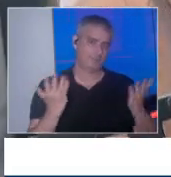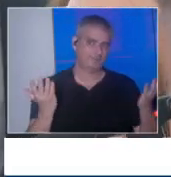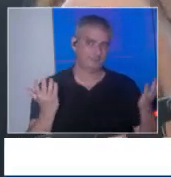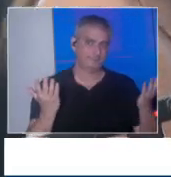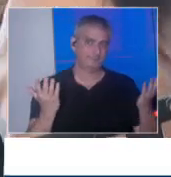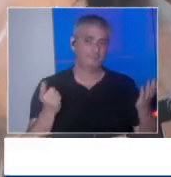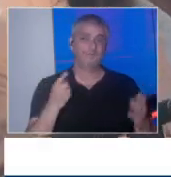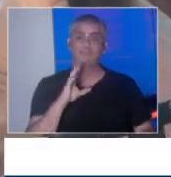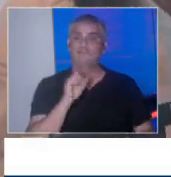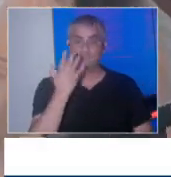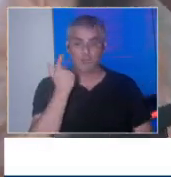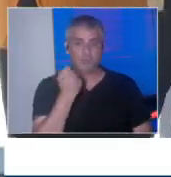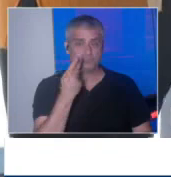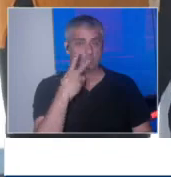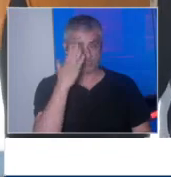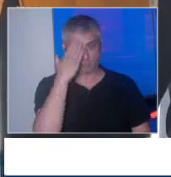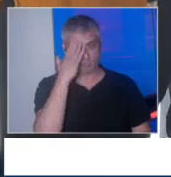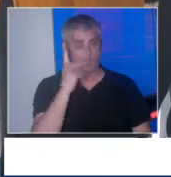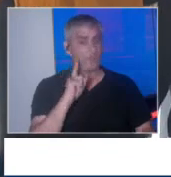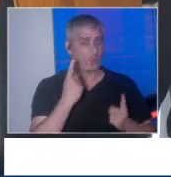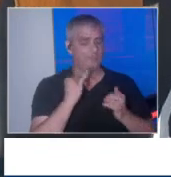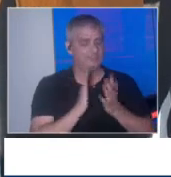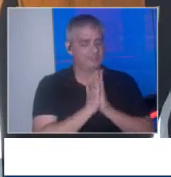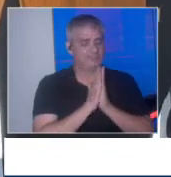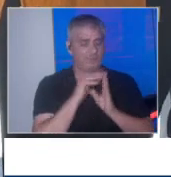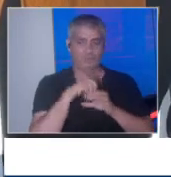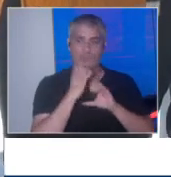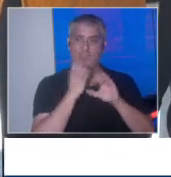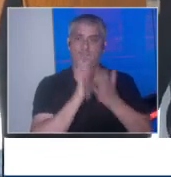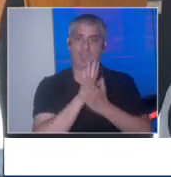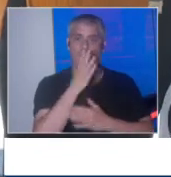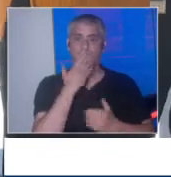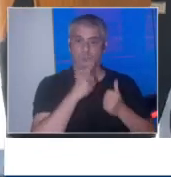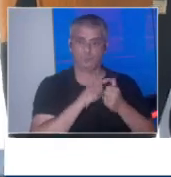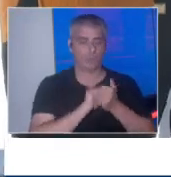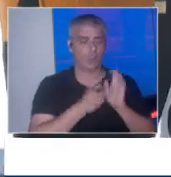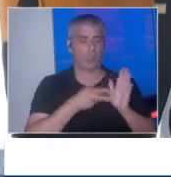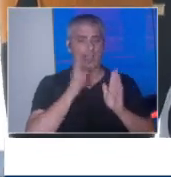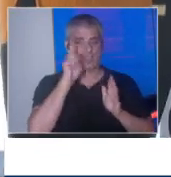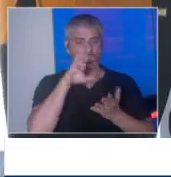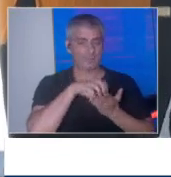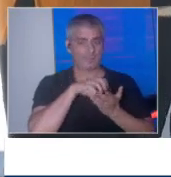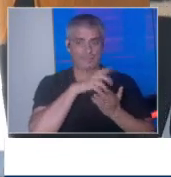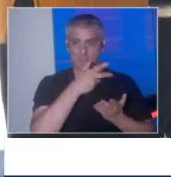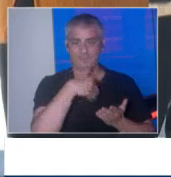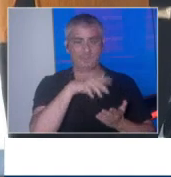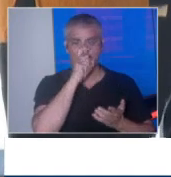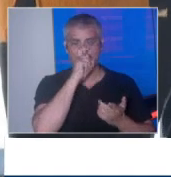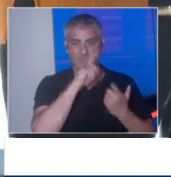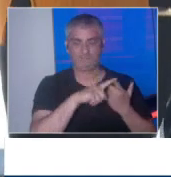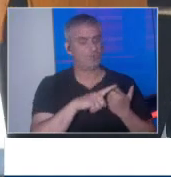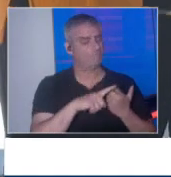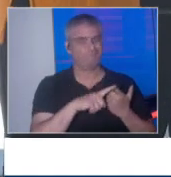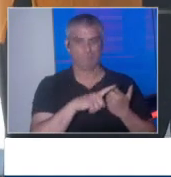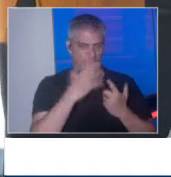ככה. ואם היו טיפה יותר מודעים למה קורה, למה זה צפיפות בקו 15 בירושלים, או ברכבת הקלה במרכז העיר על רחוב יפו,